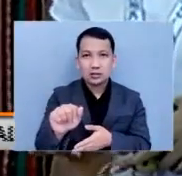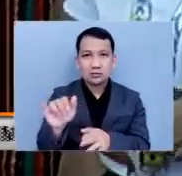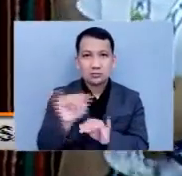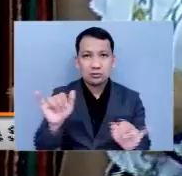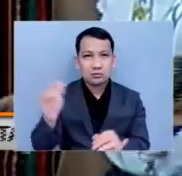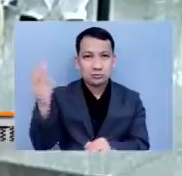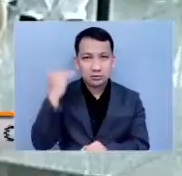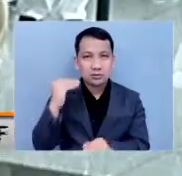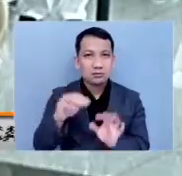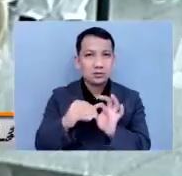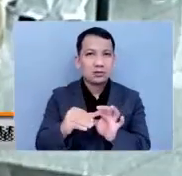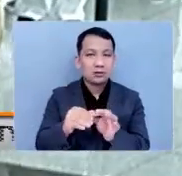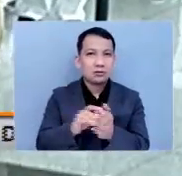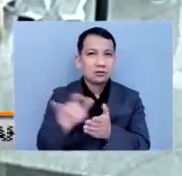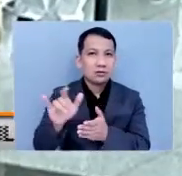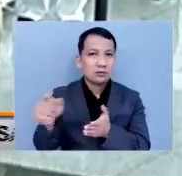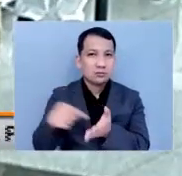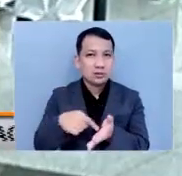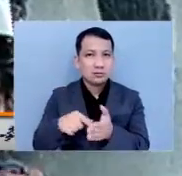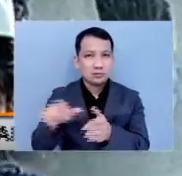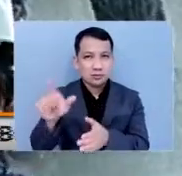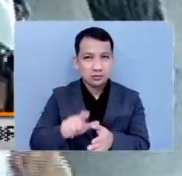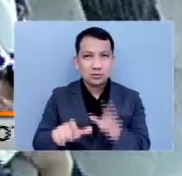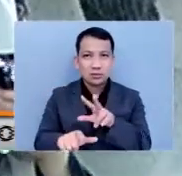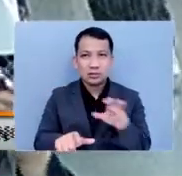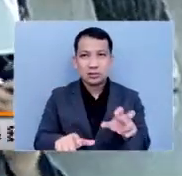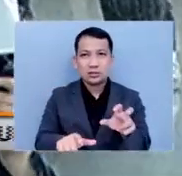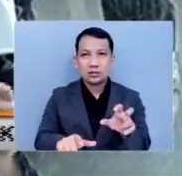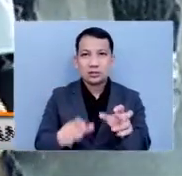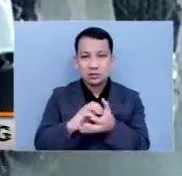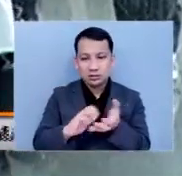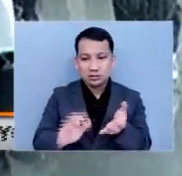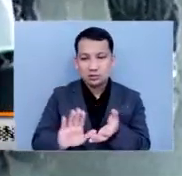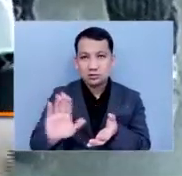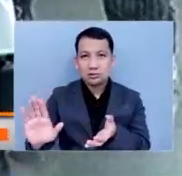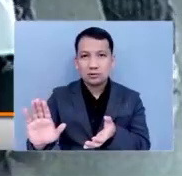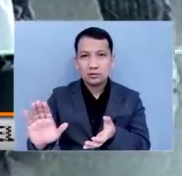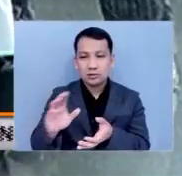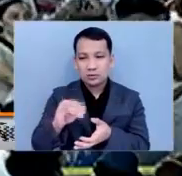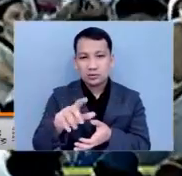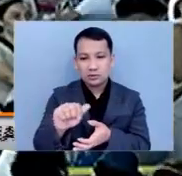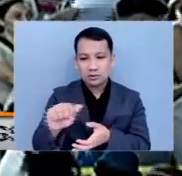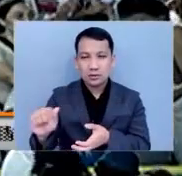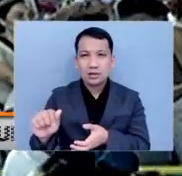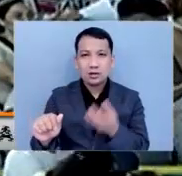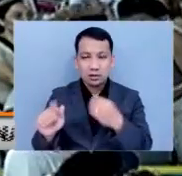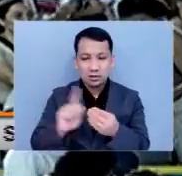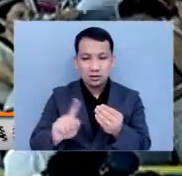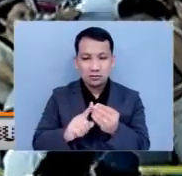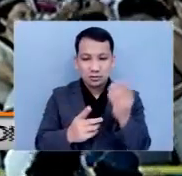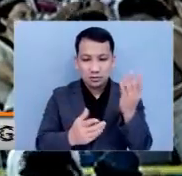ibang airport. At sa singil na yan, 300 pesos lang ang mapupunta sa MIAA para sa upkeep